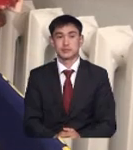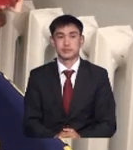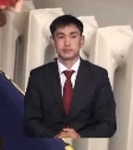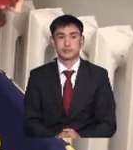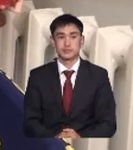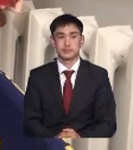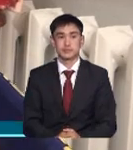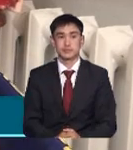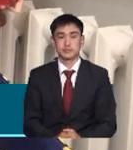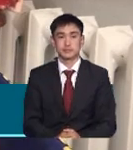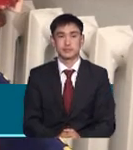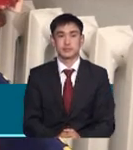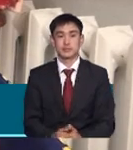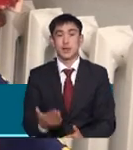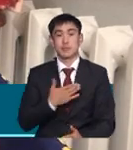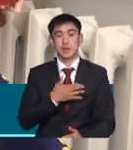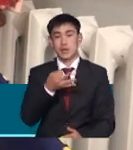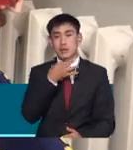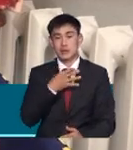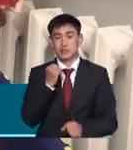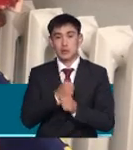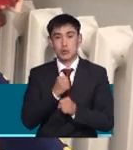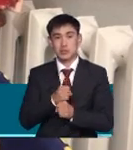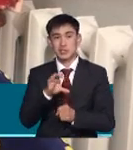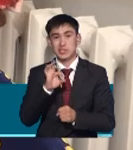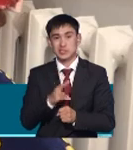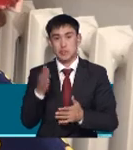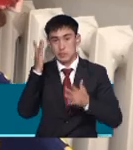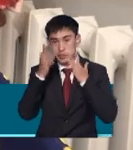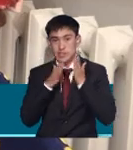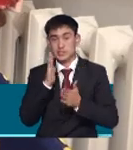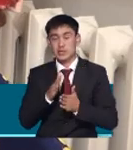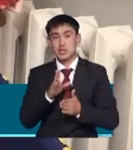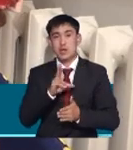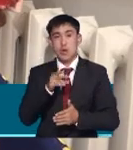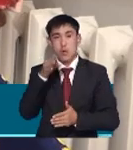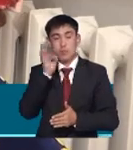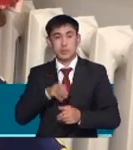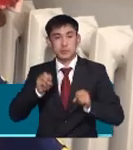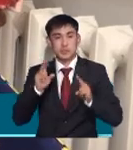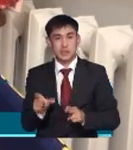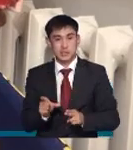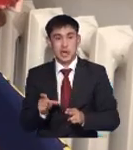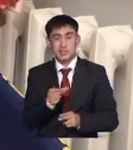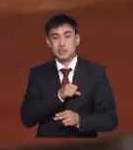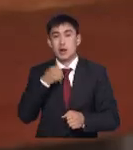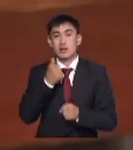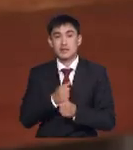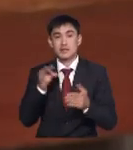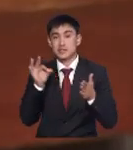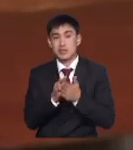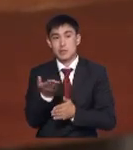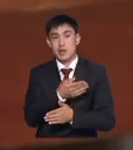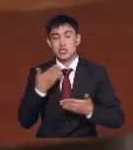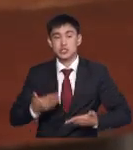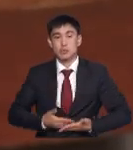препятствия стилист Мне очень нравится работа стилиста я мечтаю стать дипломированным специалистом А самая главная цель в моей